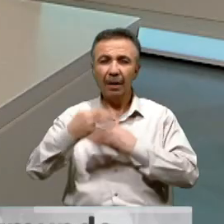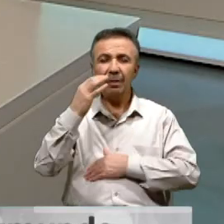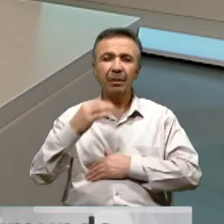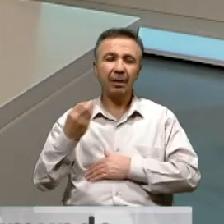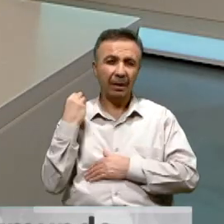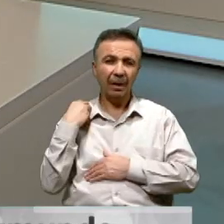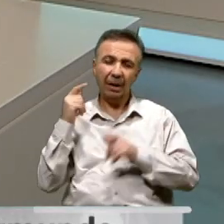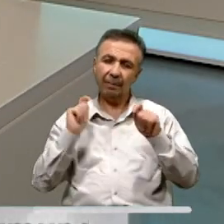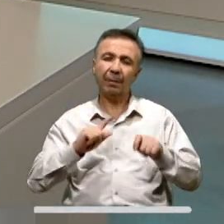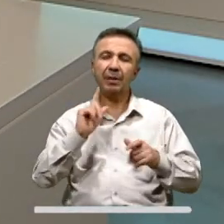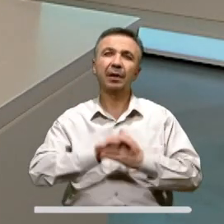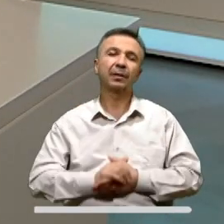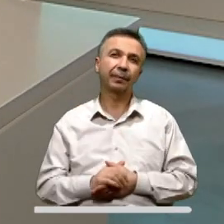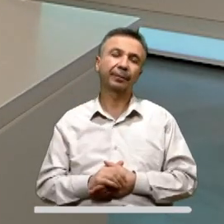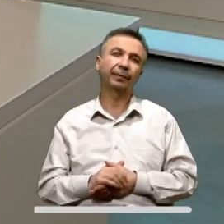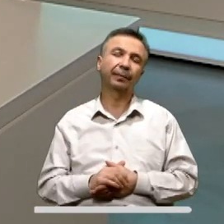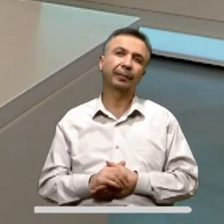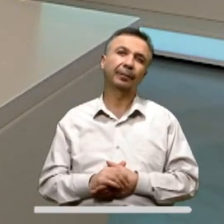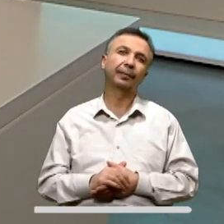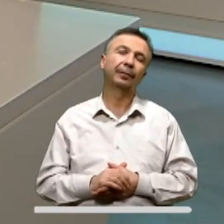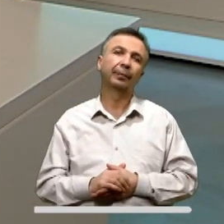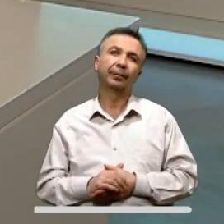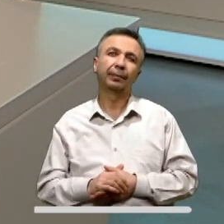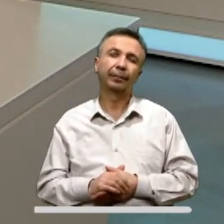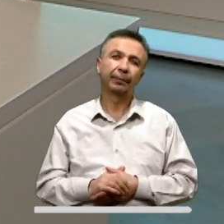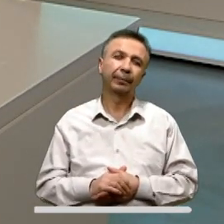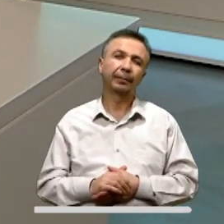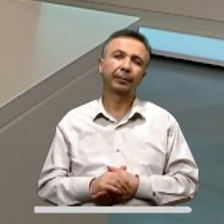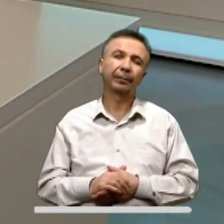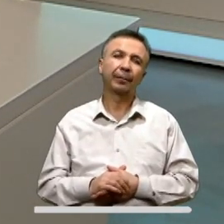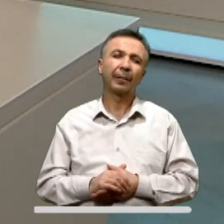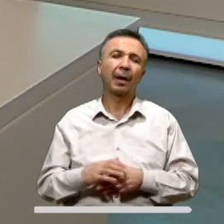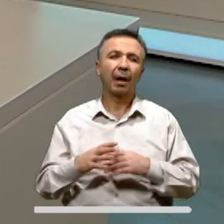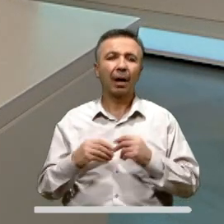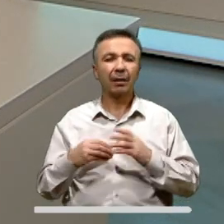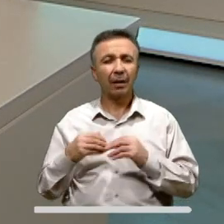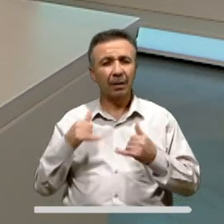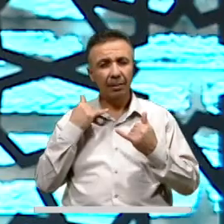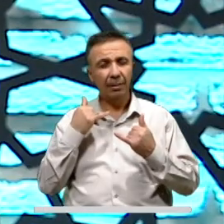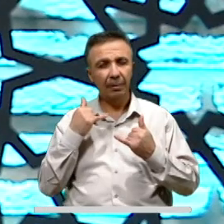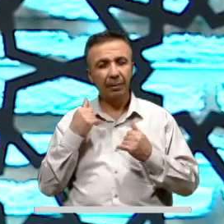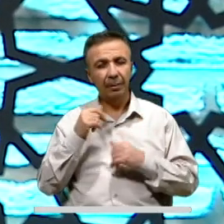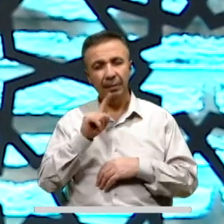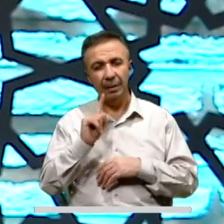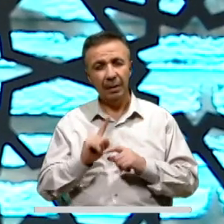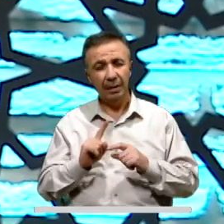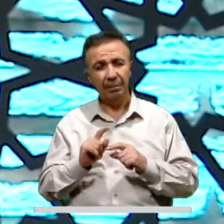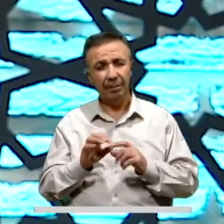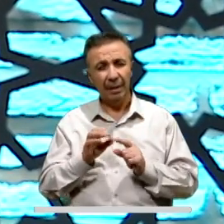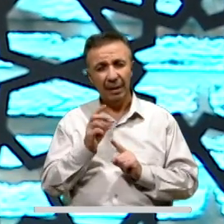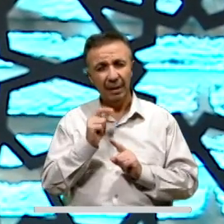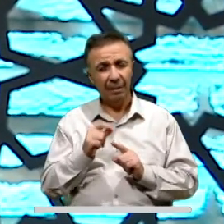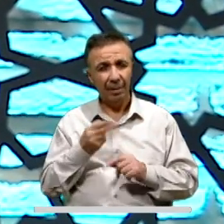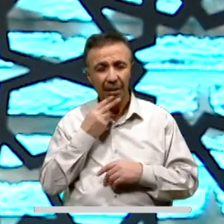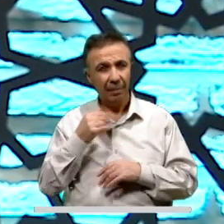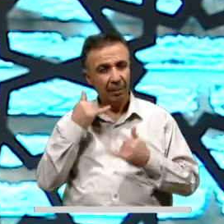Peki. Allah razı olsun hocam. Sağ olun. Teşekkür ederiz. Adana'dan bir telefonumuz var. İlkim Hanım telefon attığımızda. Hoş